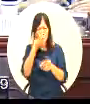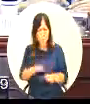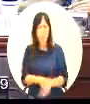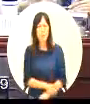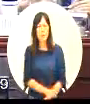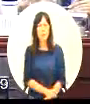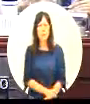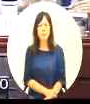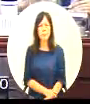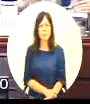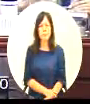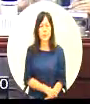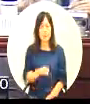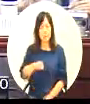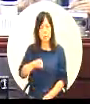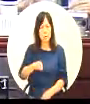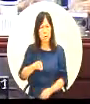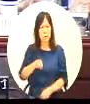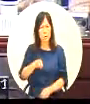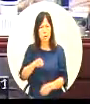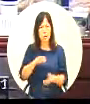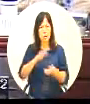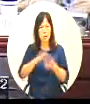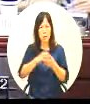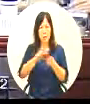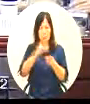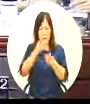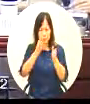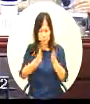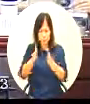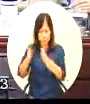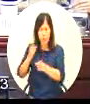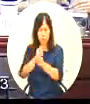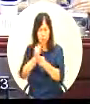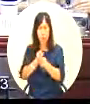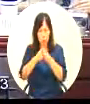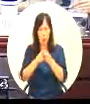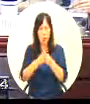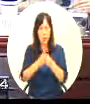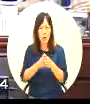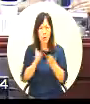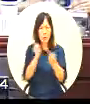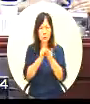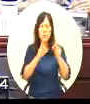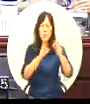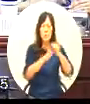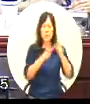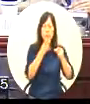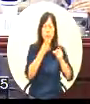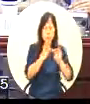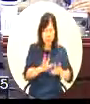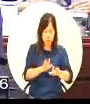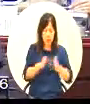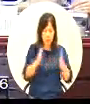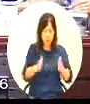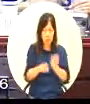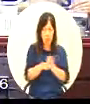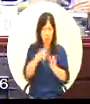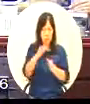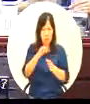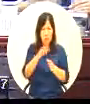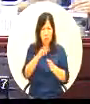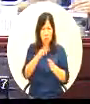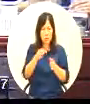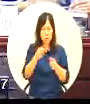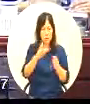瓜。那这个部分可能必须要分阶段。那我们了解中央现阶段整个财务的